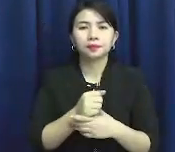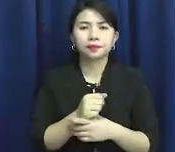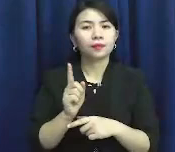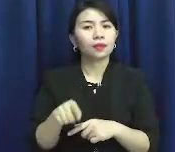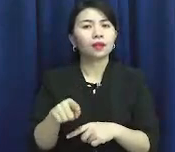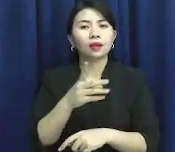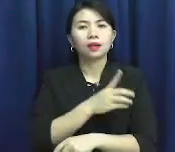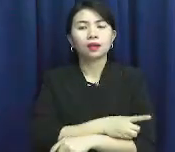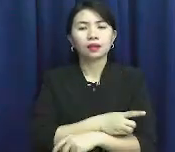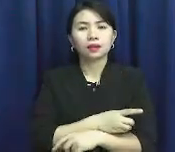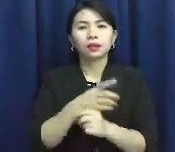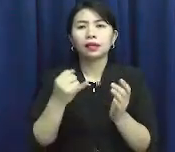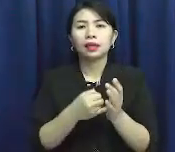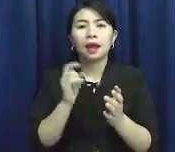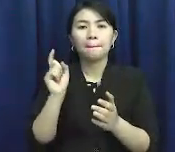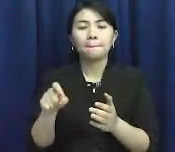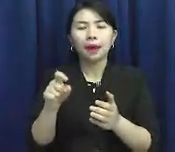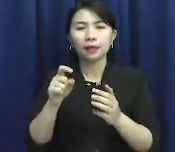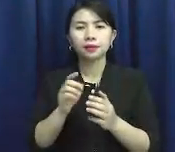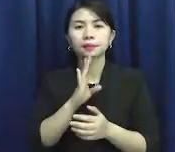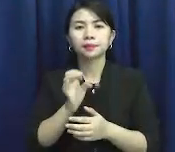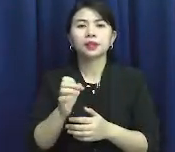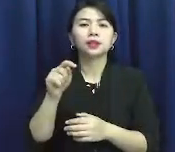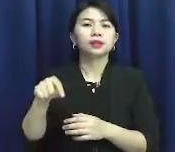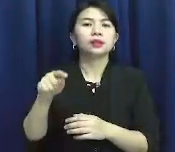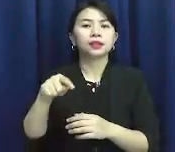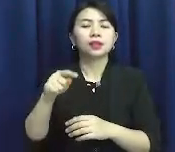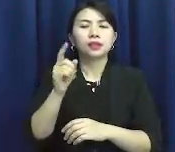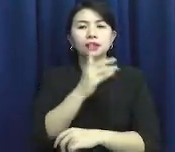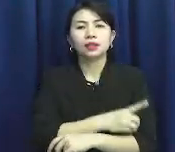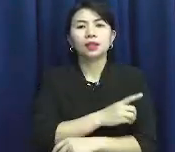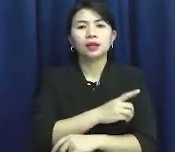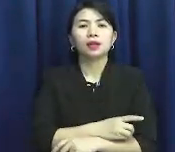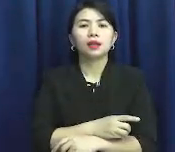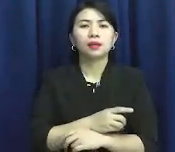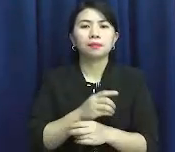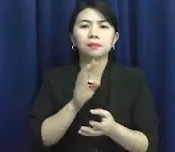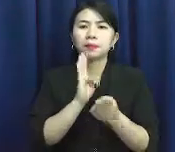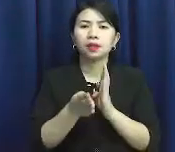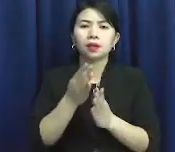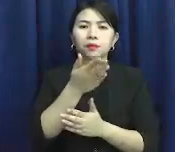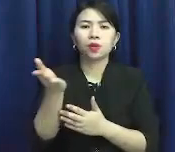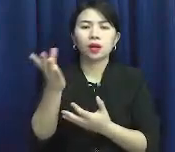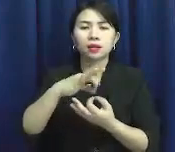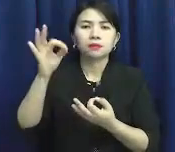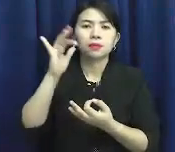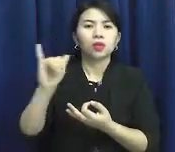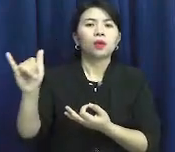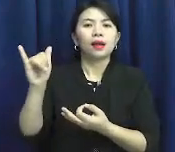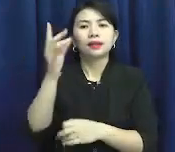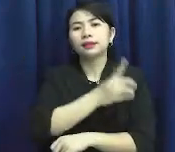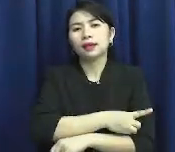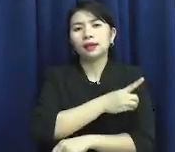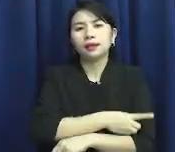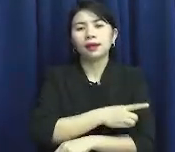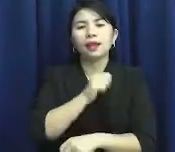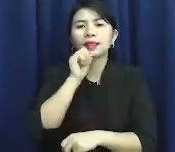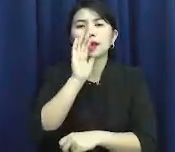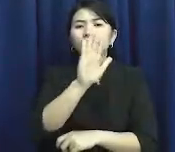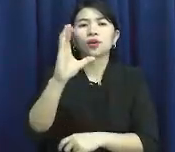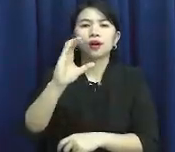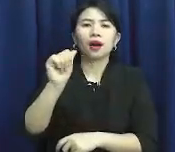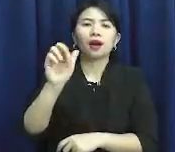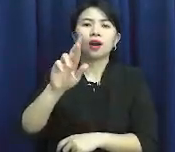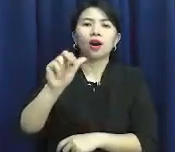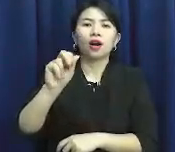ito, it should be this season. Itong this season should be your spiritual season, not your carnal season. Minsan,